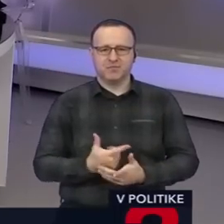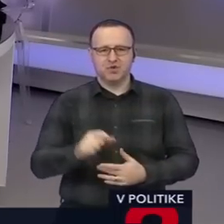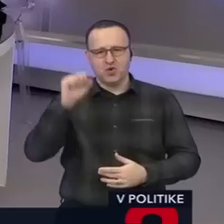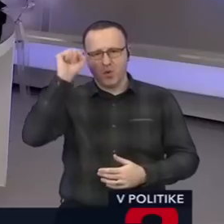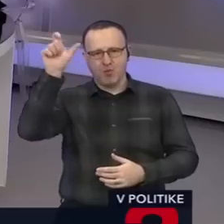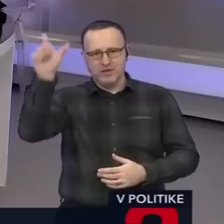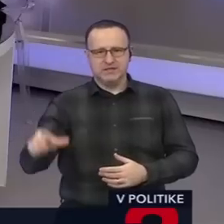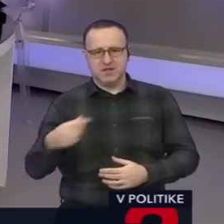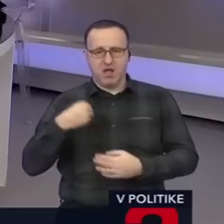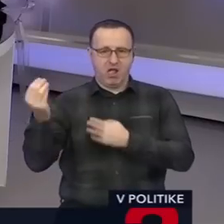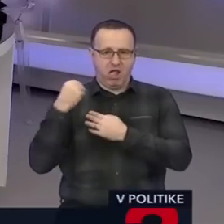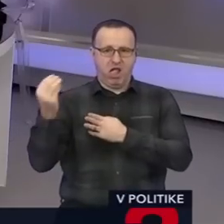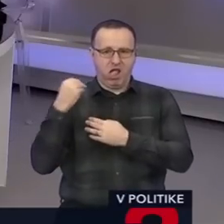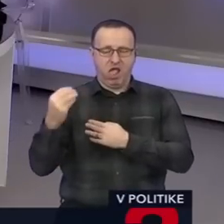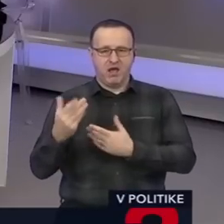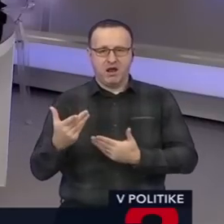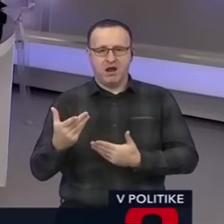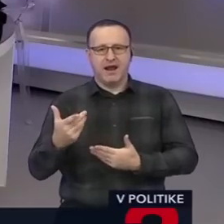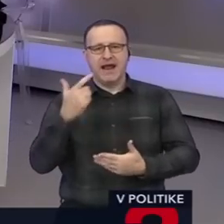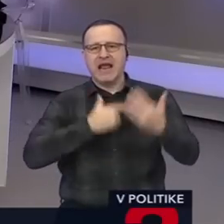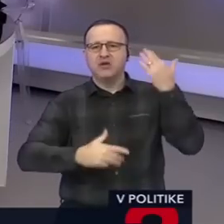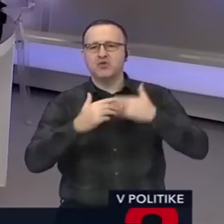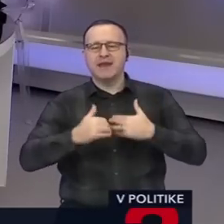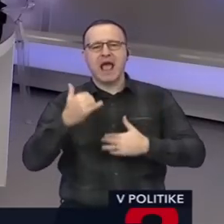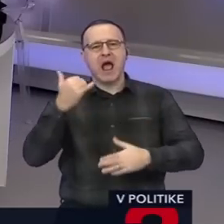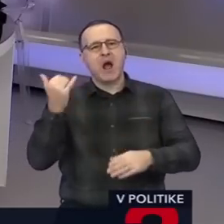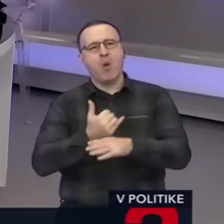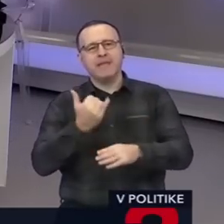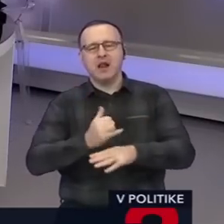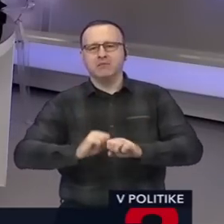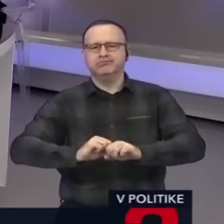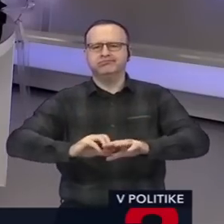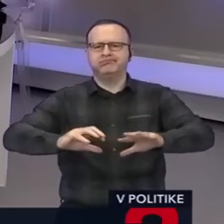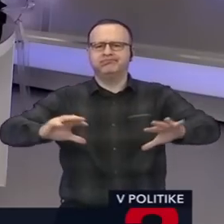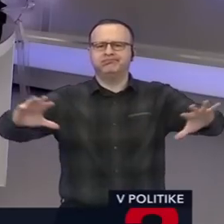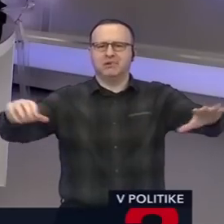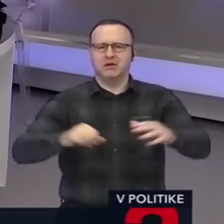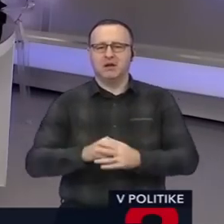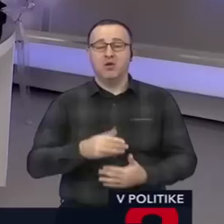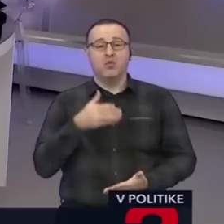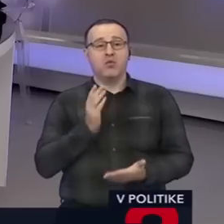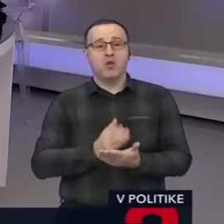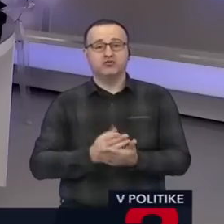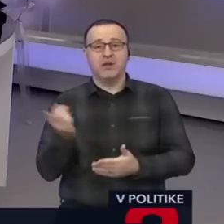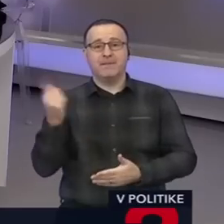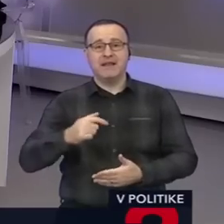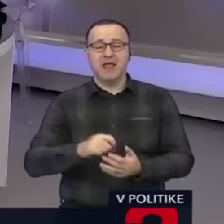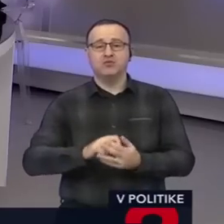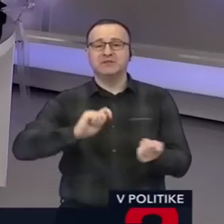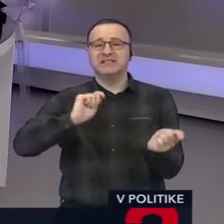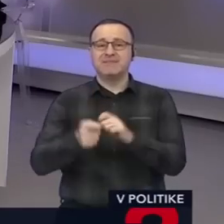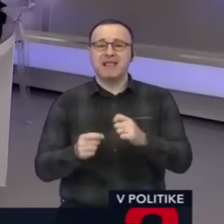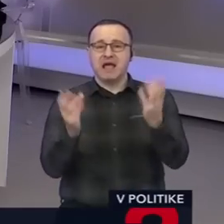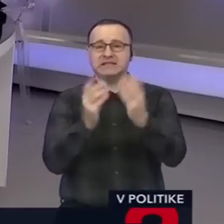komunisti a tým pádom jednoducho sa pomýlená história šírila ďalej. Ja verím teda, že keď už konečne príde k tomu zmenu kurikula vzdelávacieho,